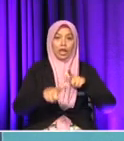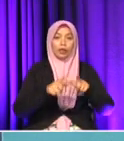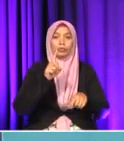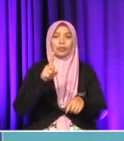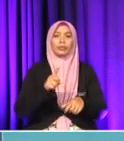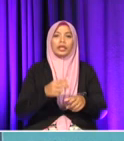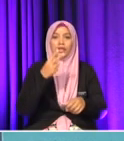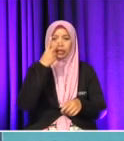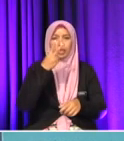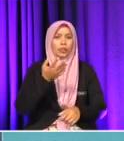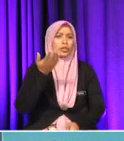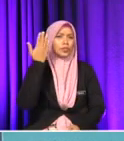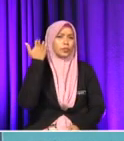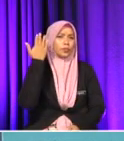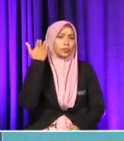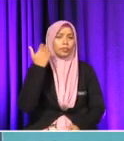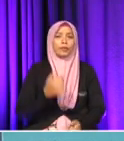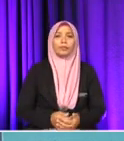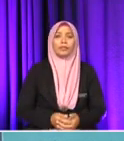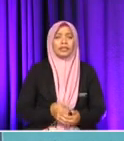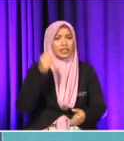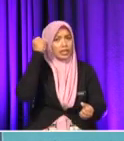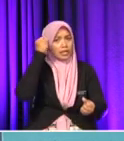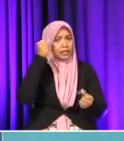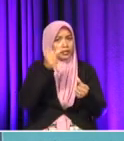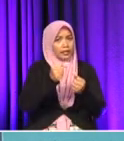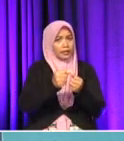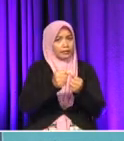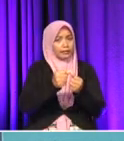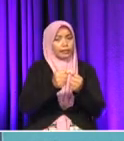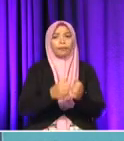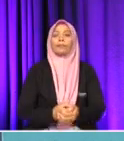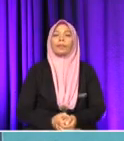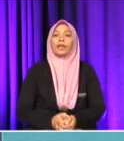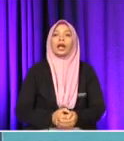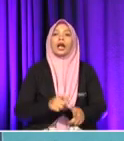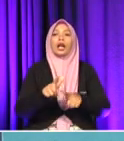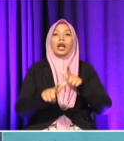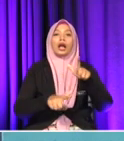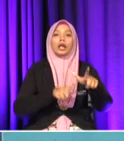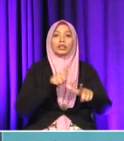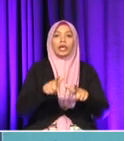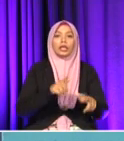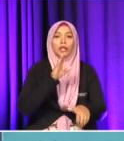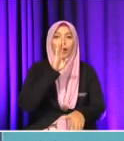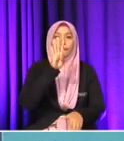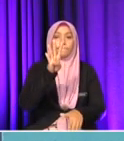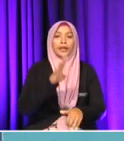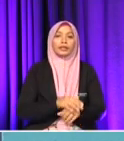imbas lah karena kompetensi masih ingat ya proses pengolahan IG tadi jadi langkah yang keempat kita tadi